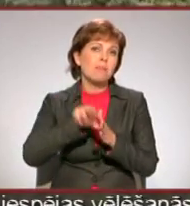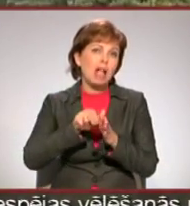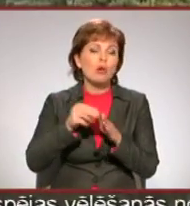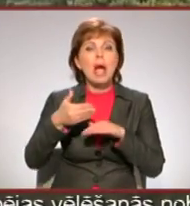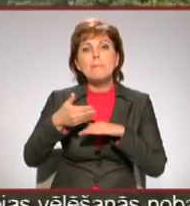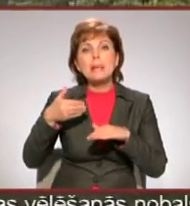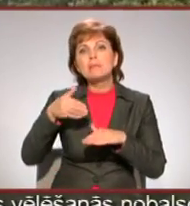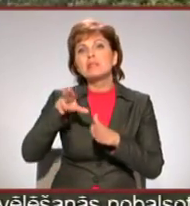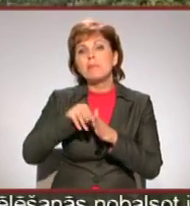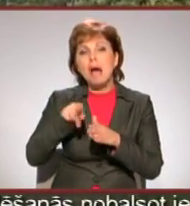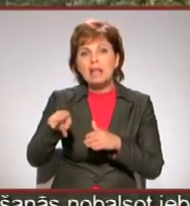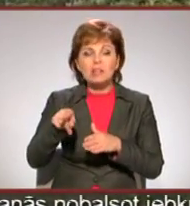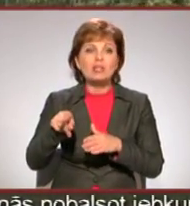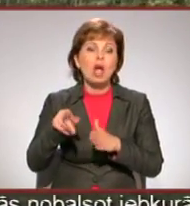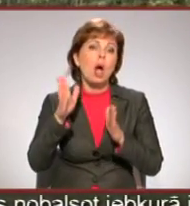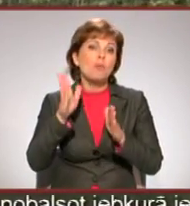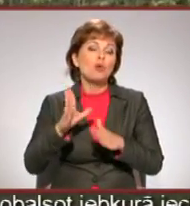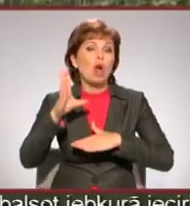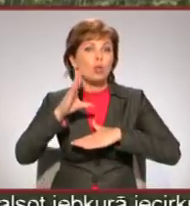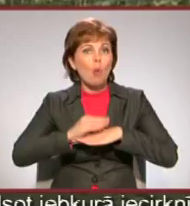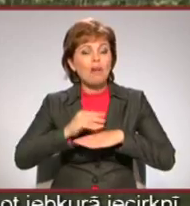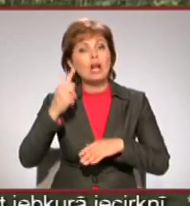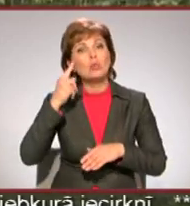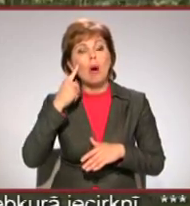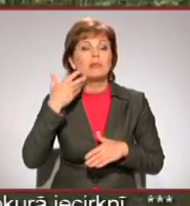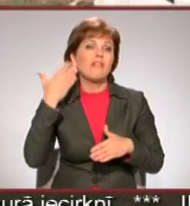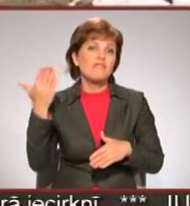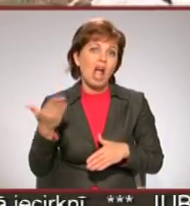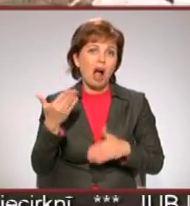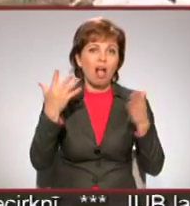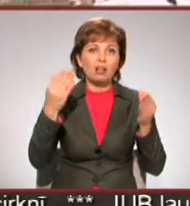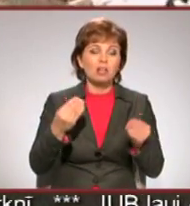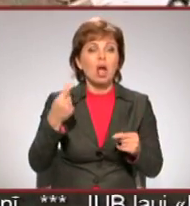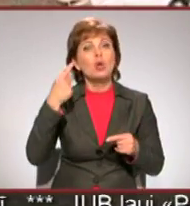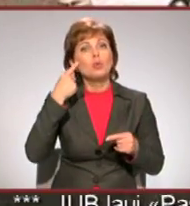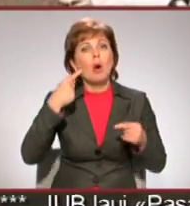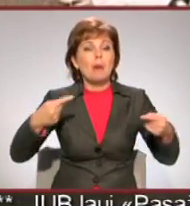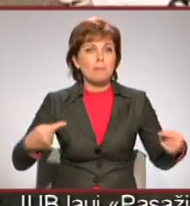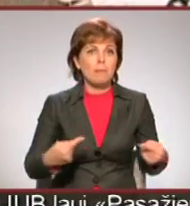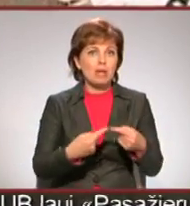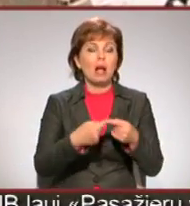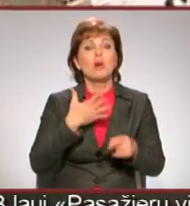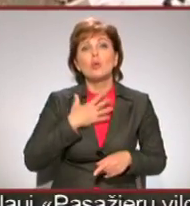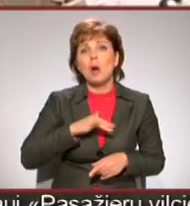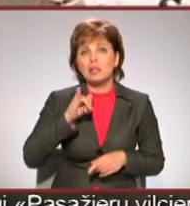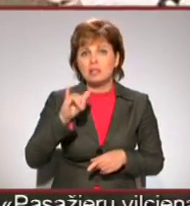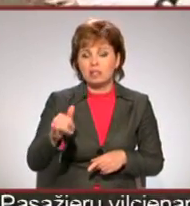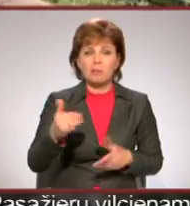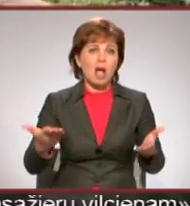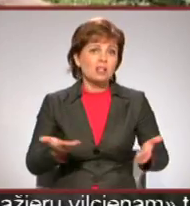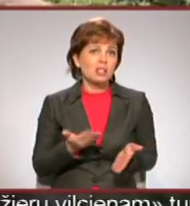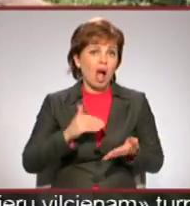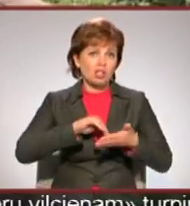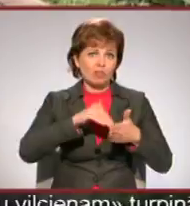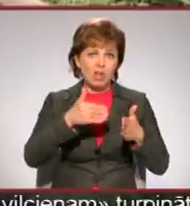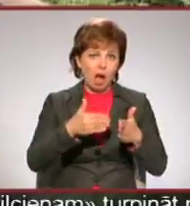pirmspensijas vecumā un mūžu novakarē, kad varētu sākt domāt par vieglākām dienām, jādomā, kā pielāgoties ar vien sliktākiem sadzīves apstākļiem.